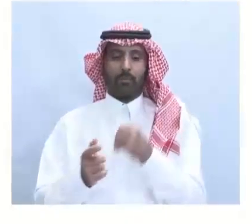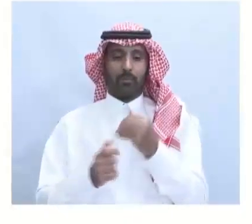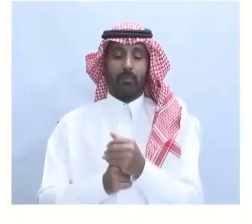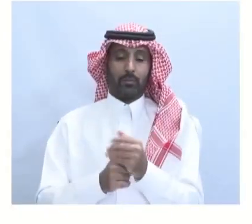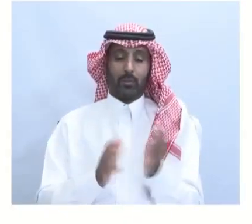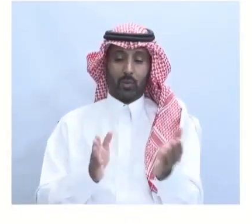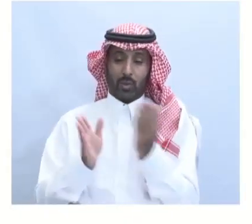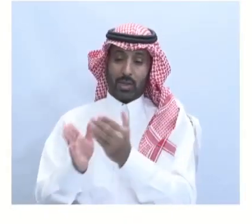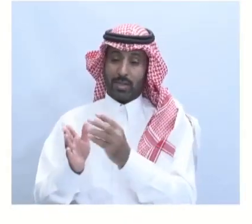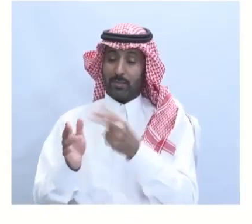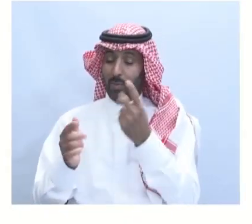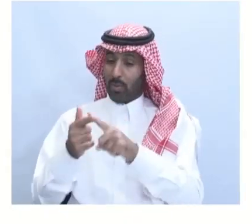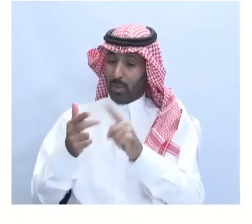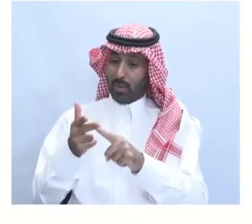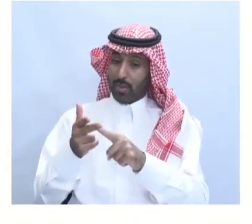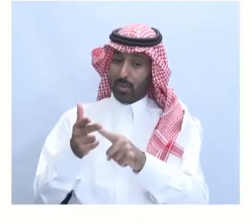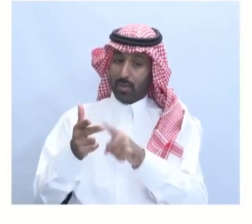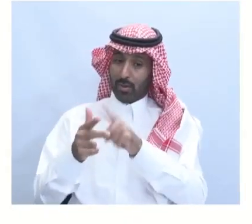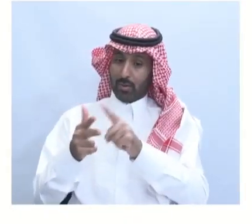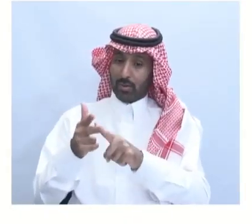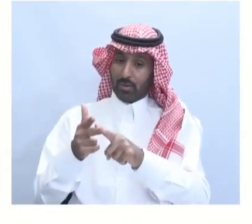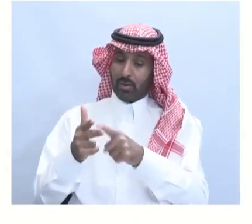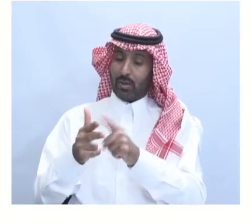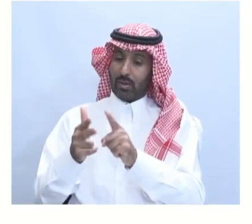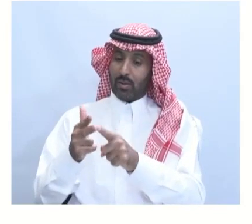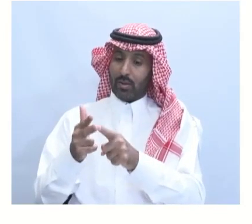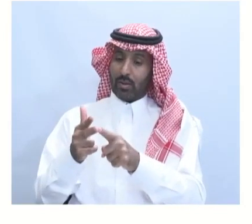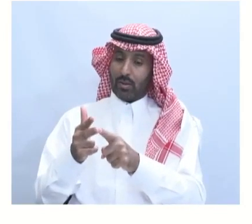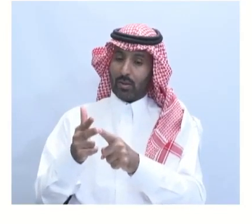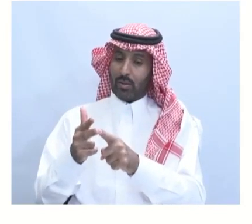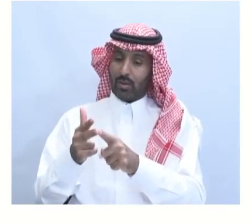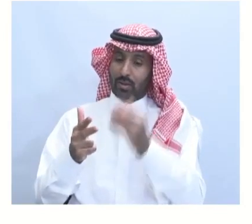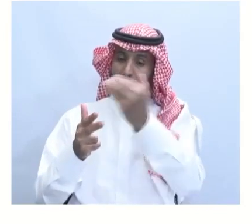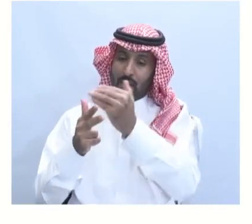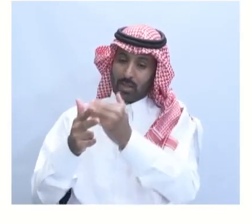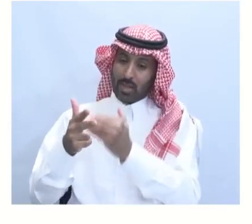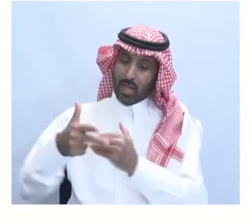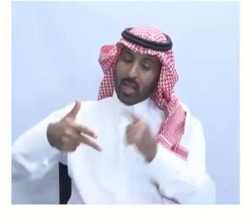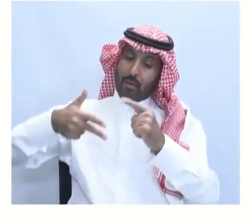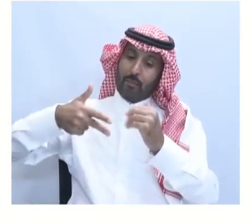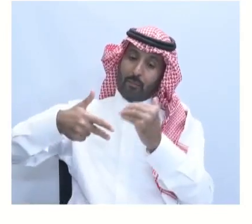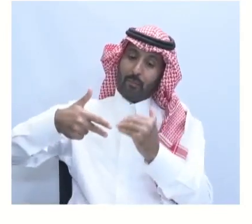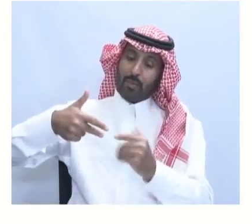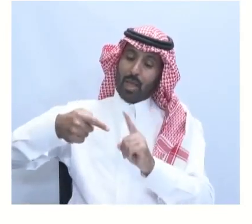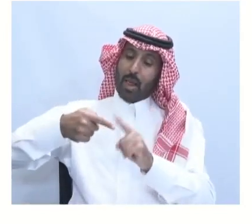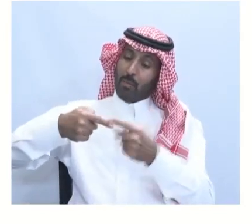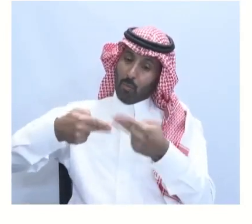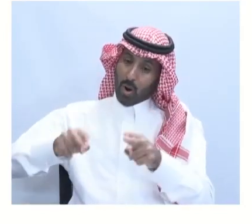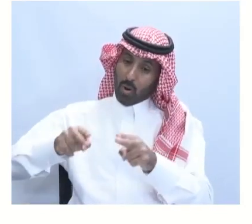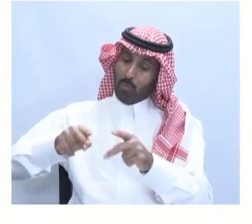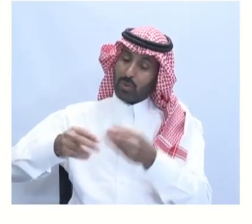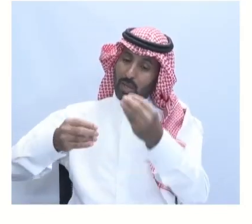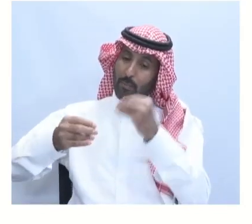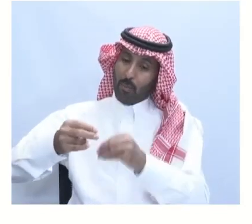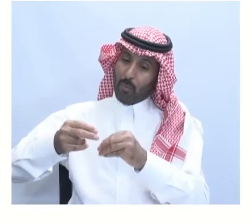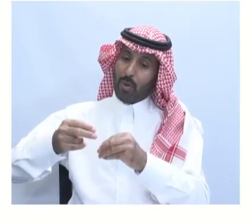هنا كل قسم ايها الطلاب الطالبات من هذين القسمين تحته ايضا اقسام فالمقبول تم